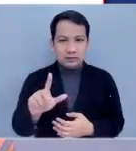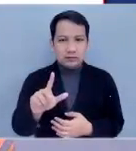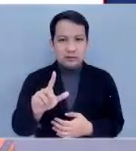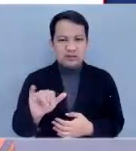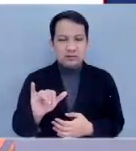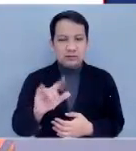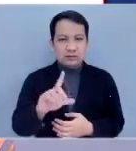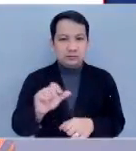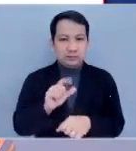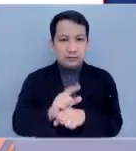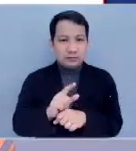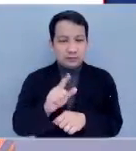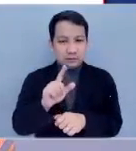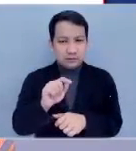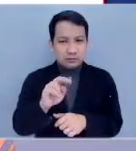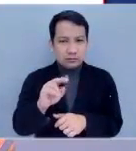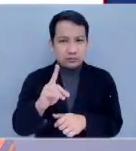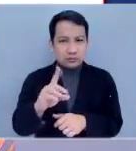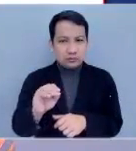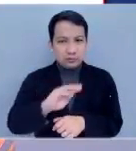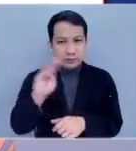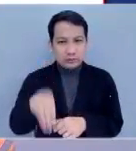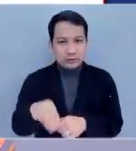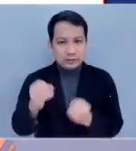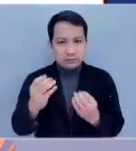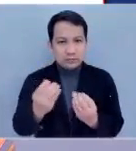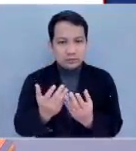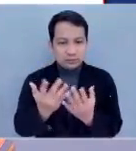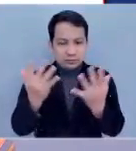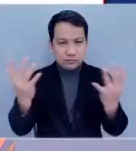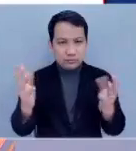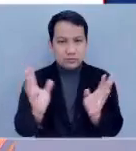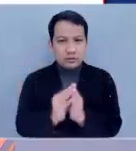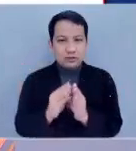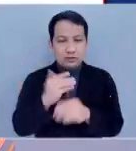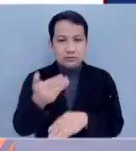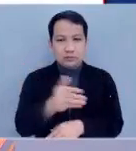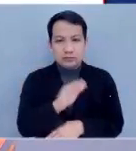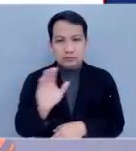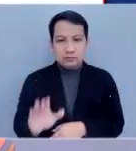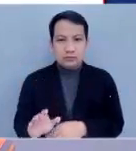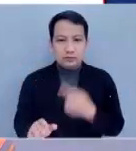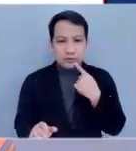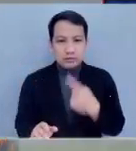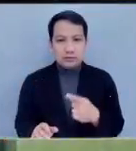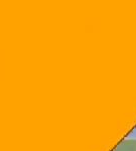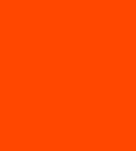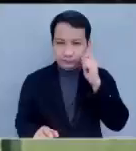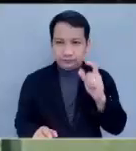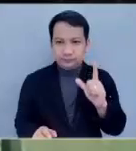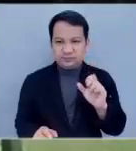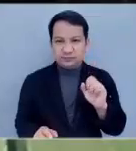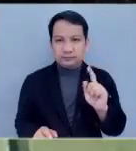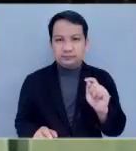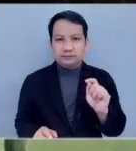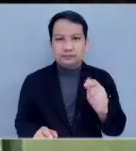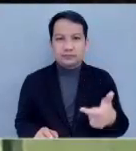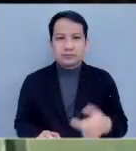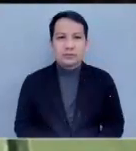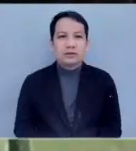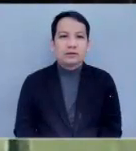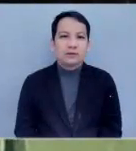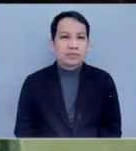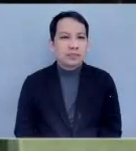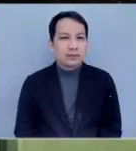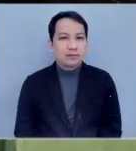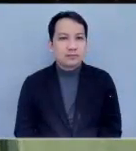tahanan marami rin n naabo ang ari-arian nasa prone ng balitang yyan si Hannibal talete kahimbingan na ng